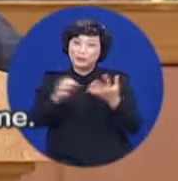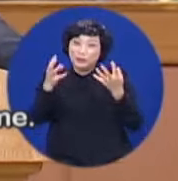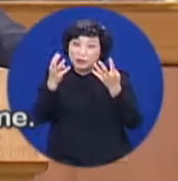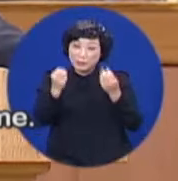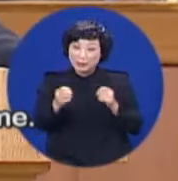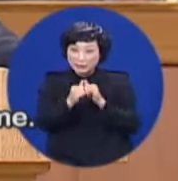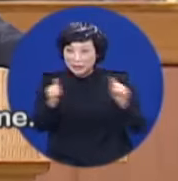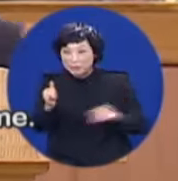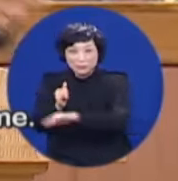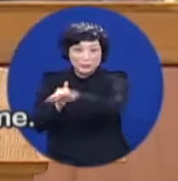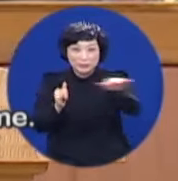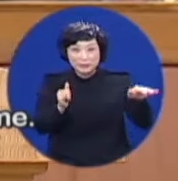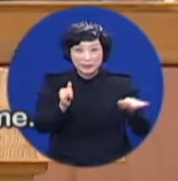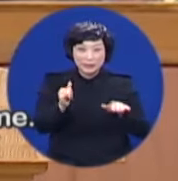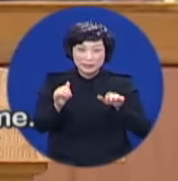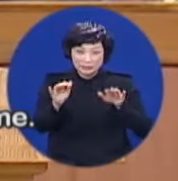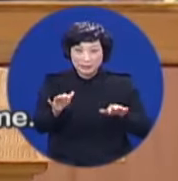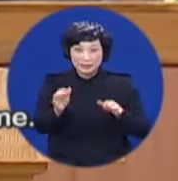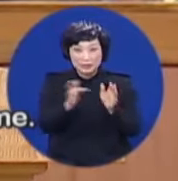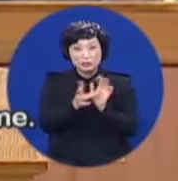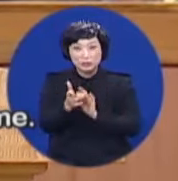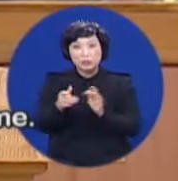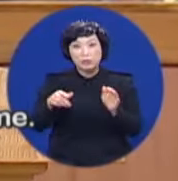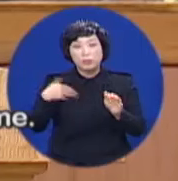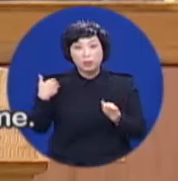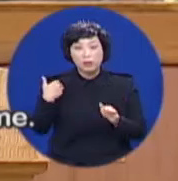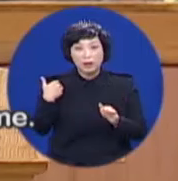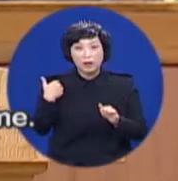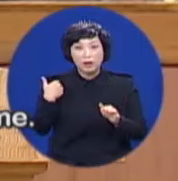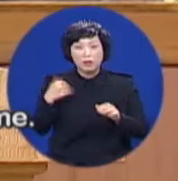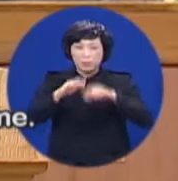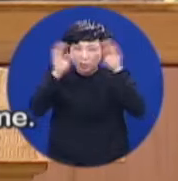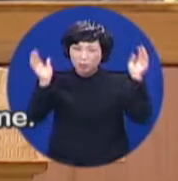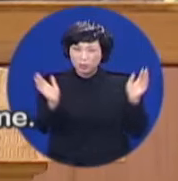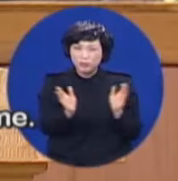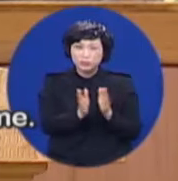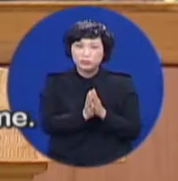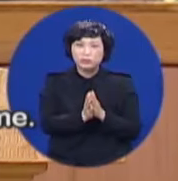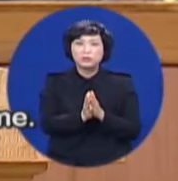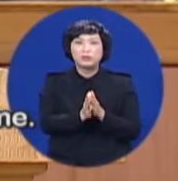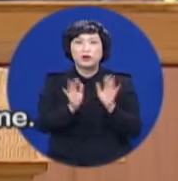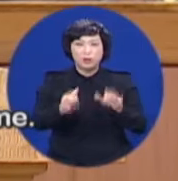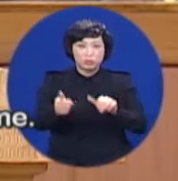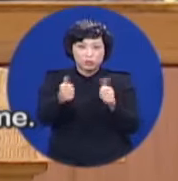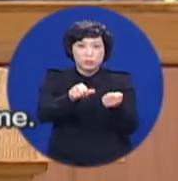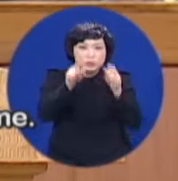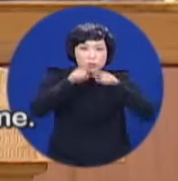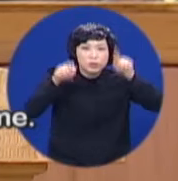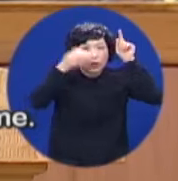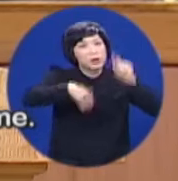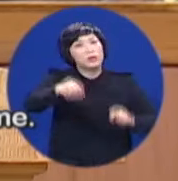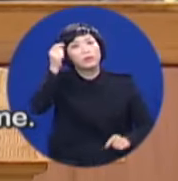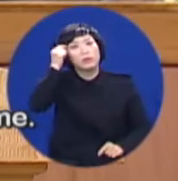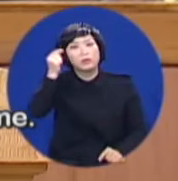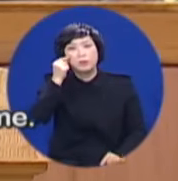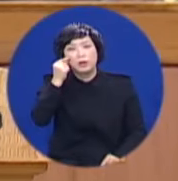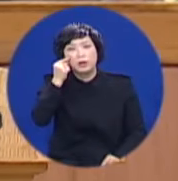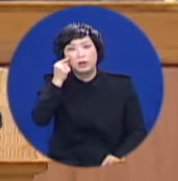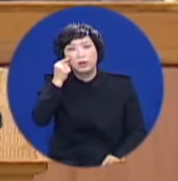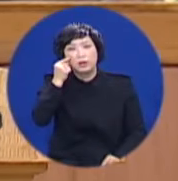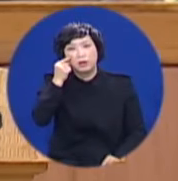수많은 사람들이 예수 몰라 보조를 기록했다고 생각할 때